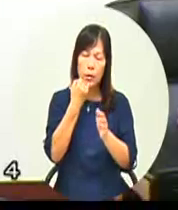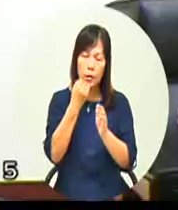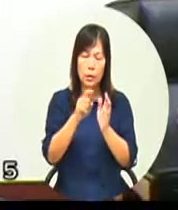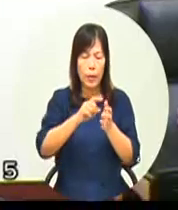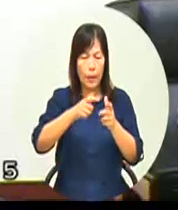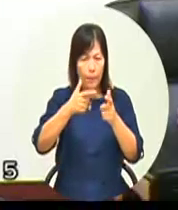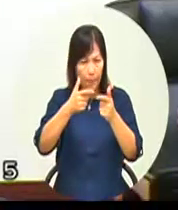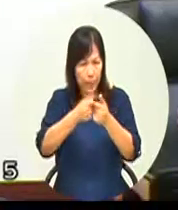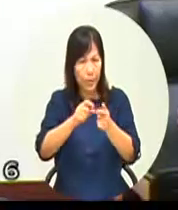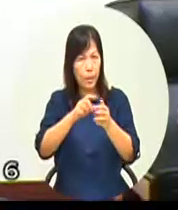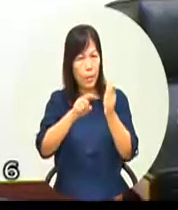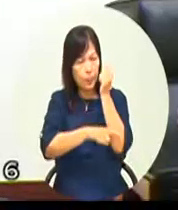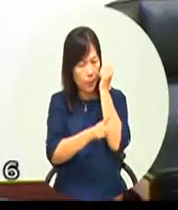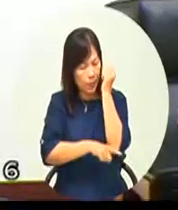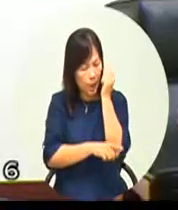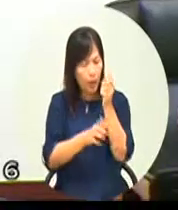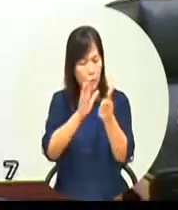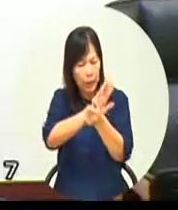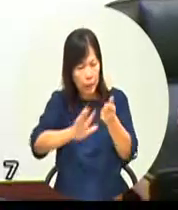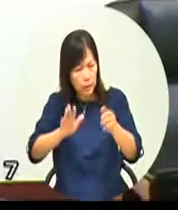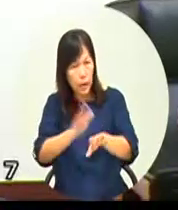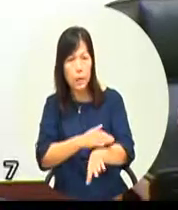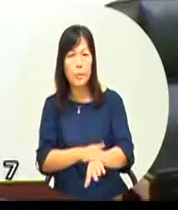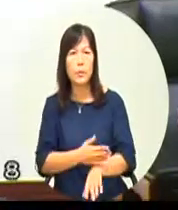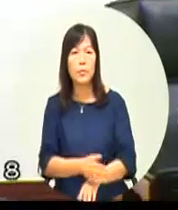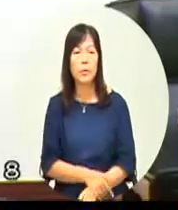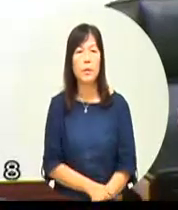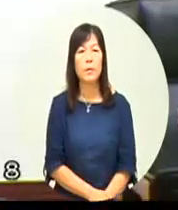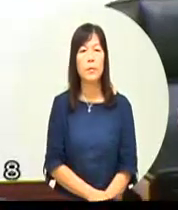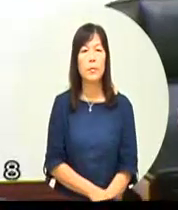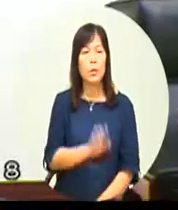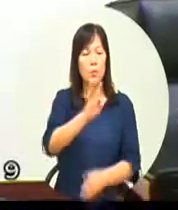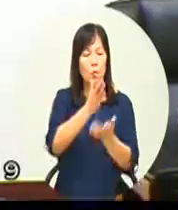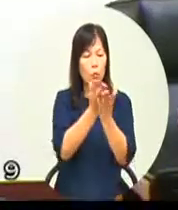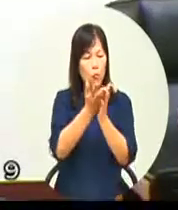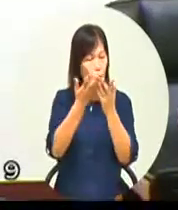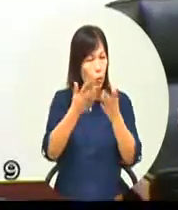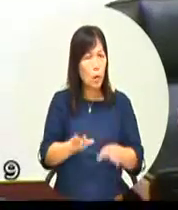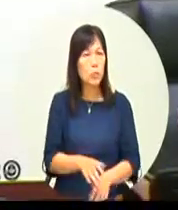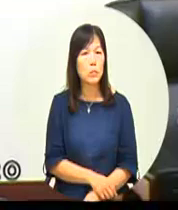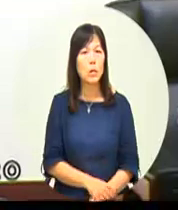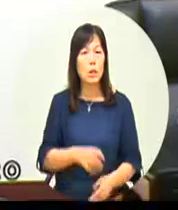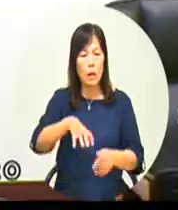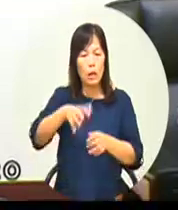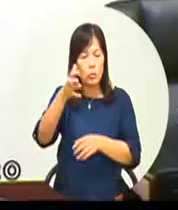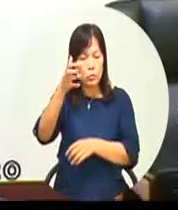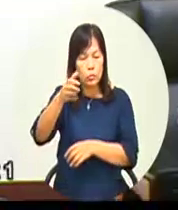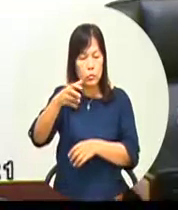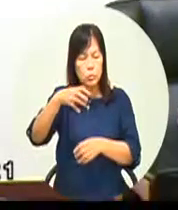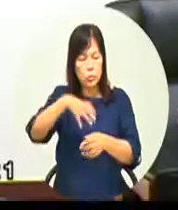不会受到周边民众的抗议，因为很多嘛，我想这个局里面很清楚啦，